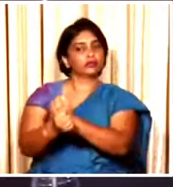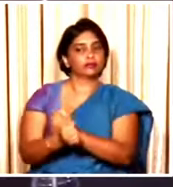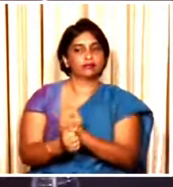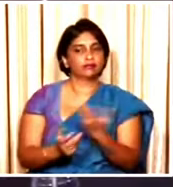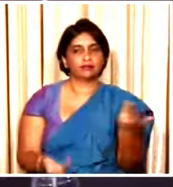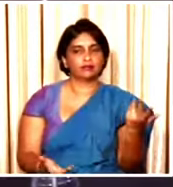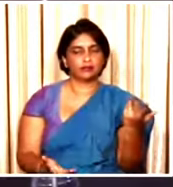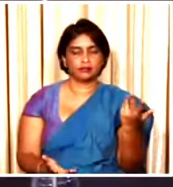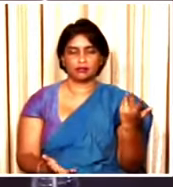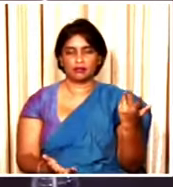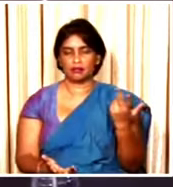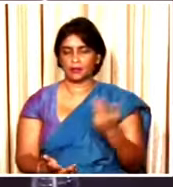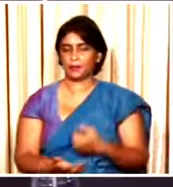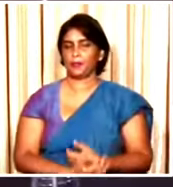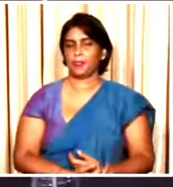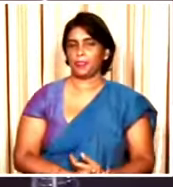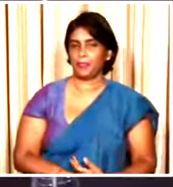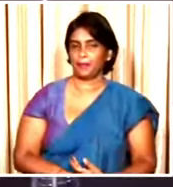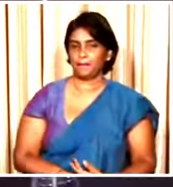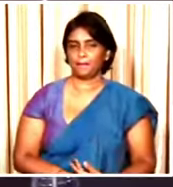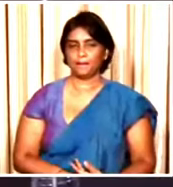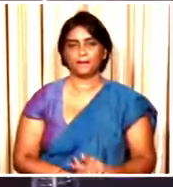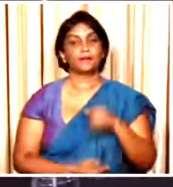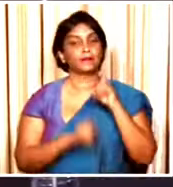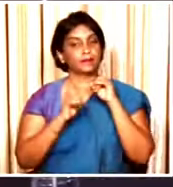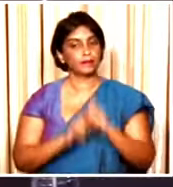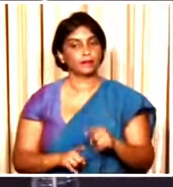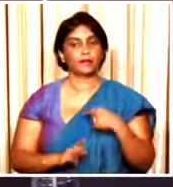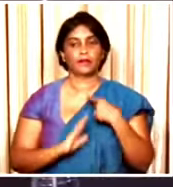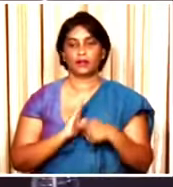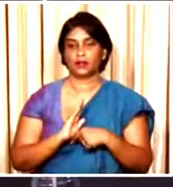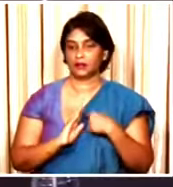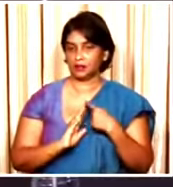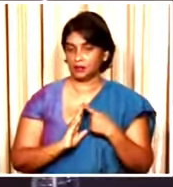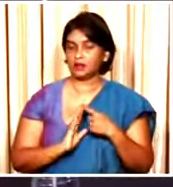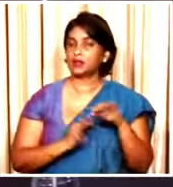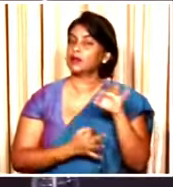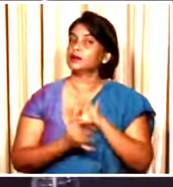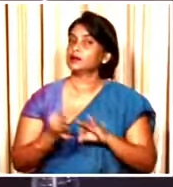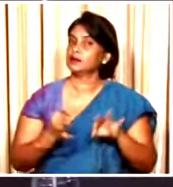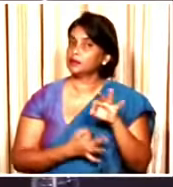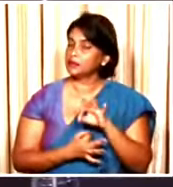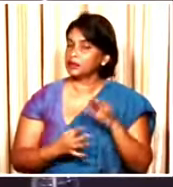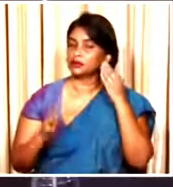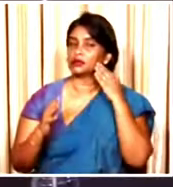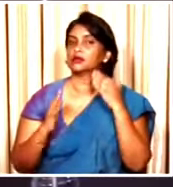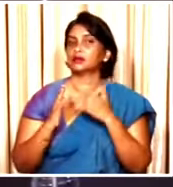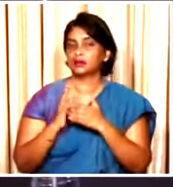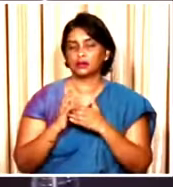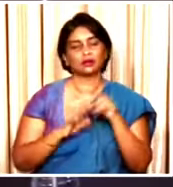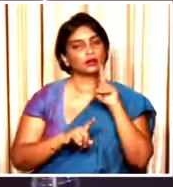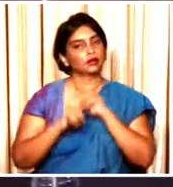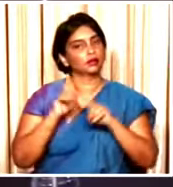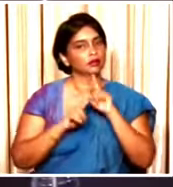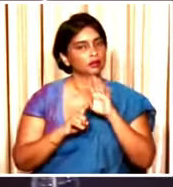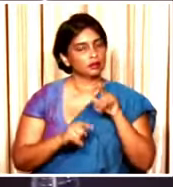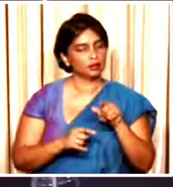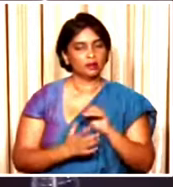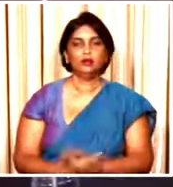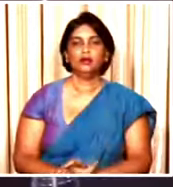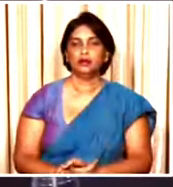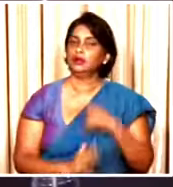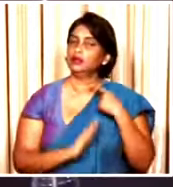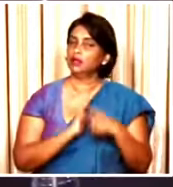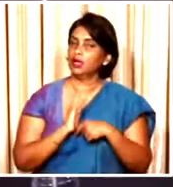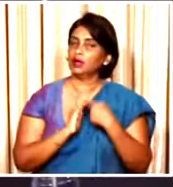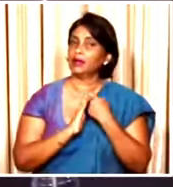වෙනවද? හිරබාරයට යන්න වෙනවද? දැන් මේ රටේ ප්‍රජාතන්ත්‍රවාදය පිළිබඳව අපි කතා කරන විට මේ